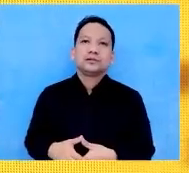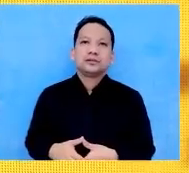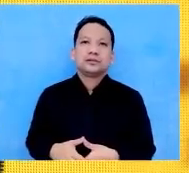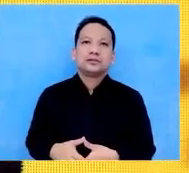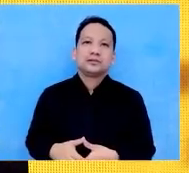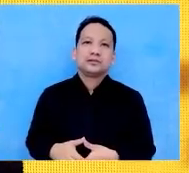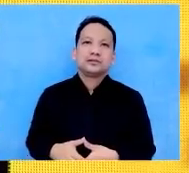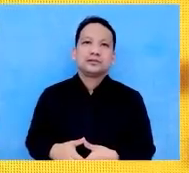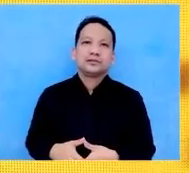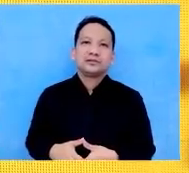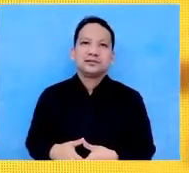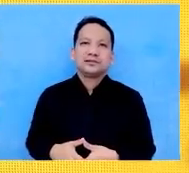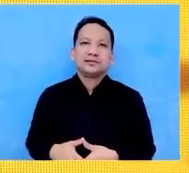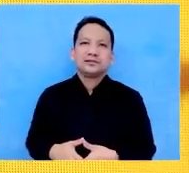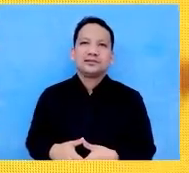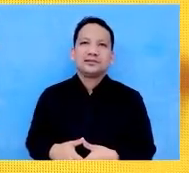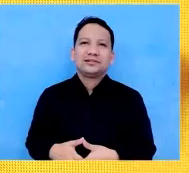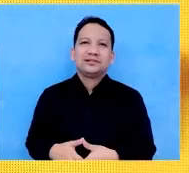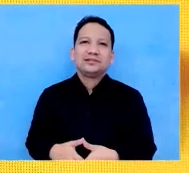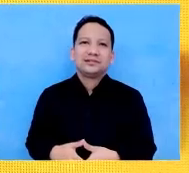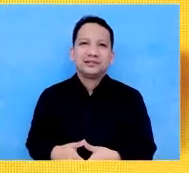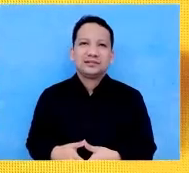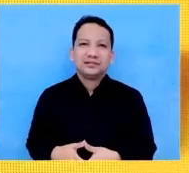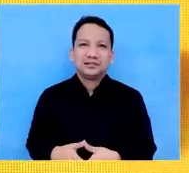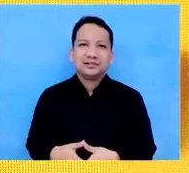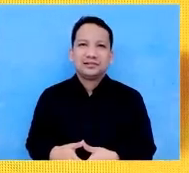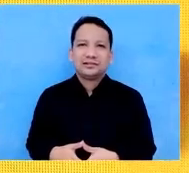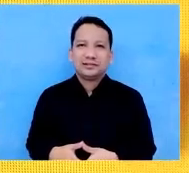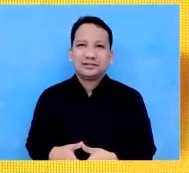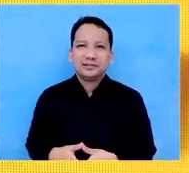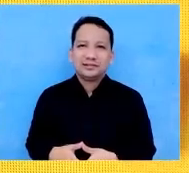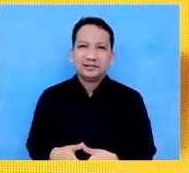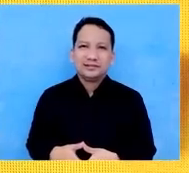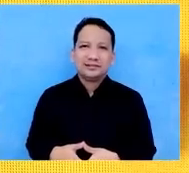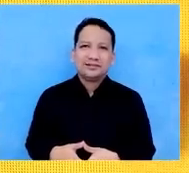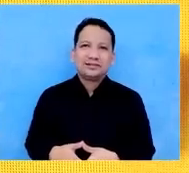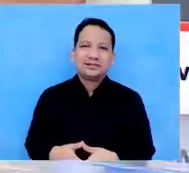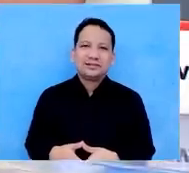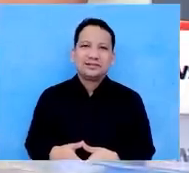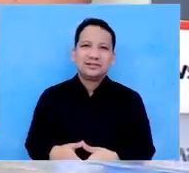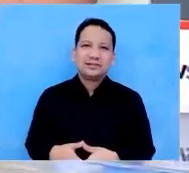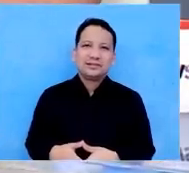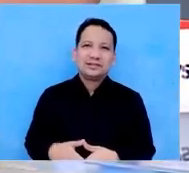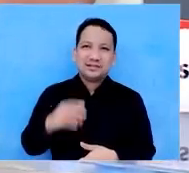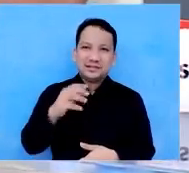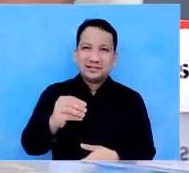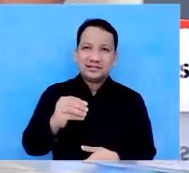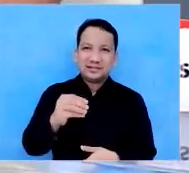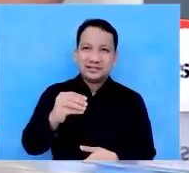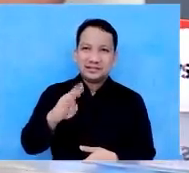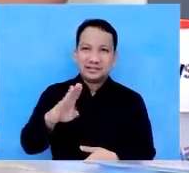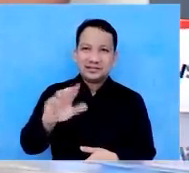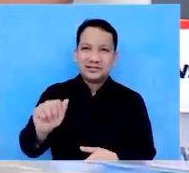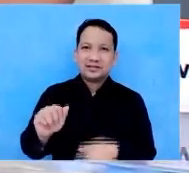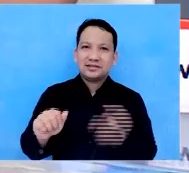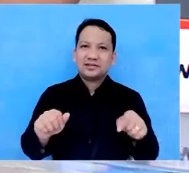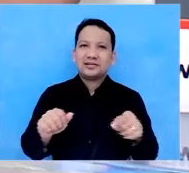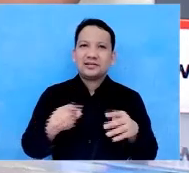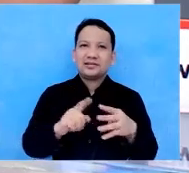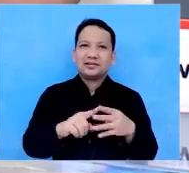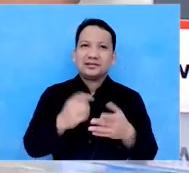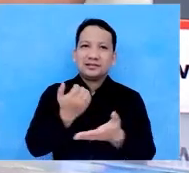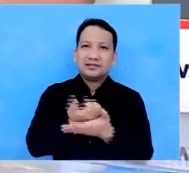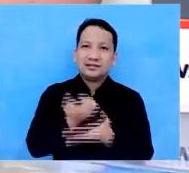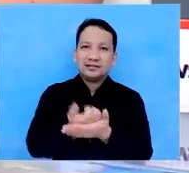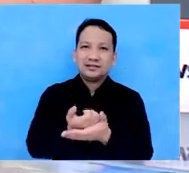John. Kanina nagko-consult na kami sa kanya. Bukod doon, ano siya, may MBA siya. Nag-aral siya ng... Economics ang